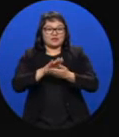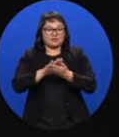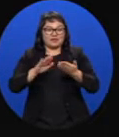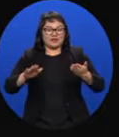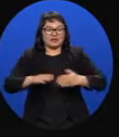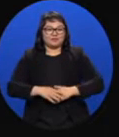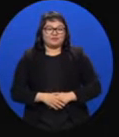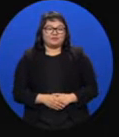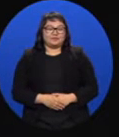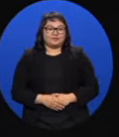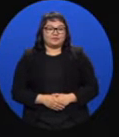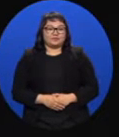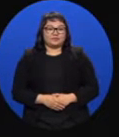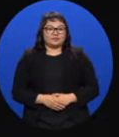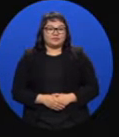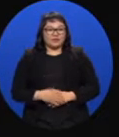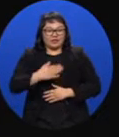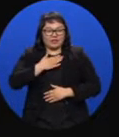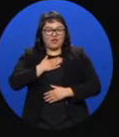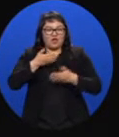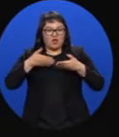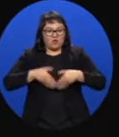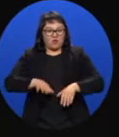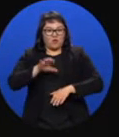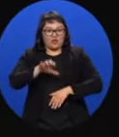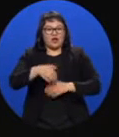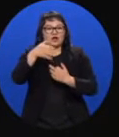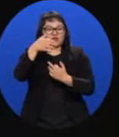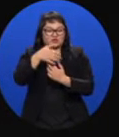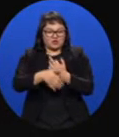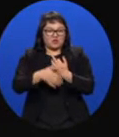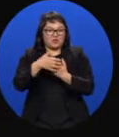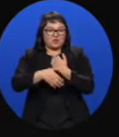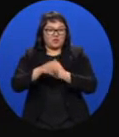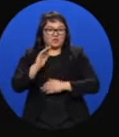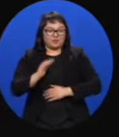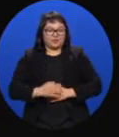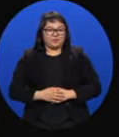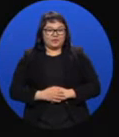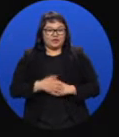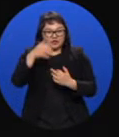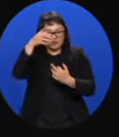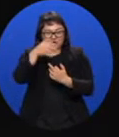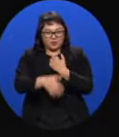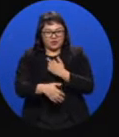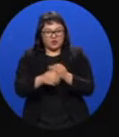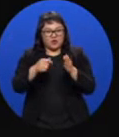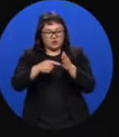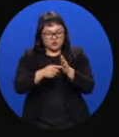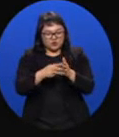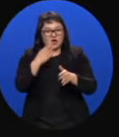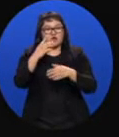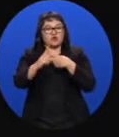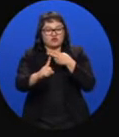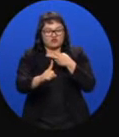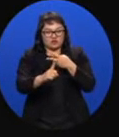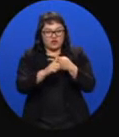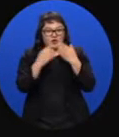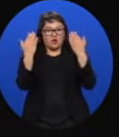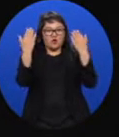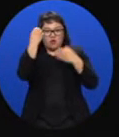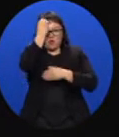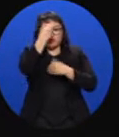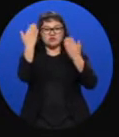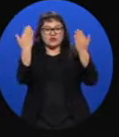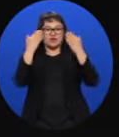위성곤입니다. 저의 고향은 서귀포입니다. 서귀포에서 초등학교, 중학교,